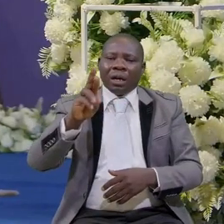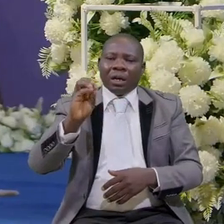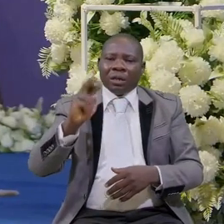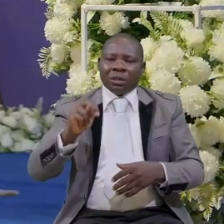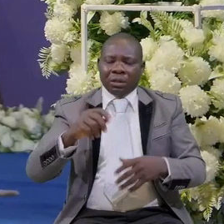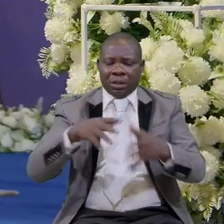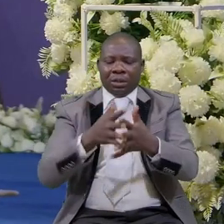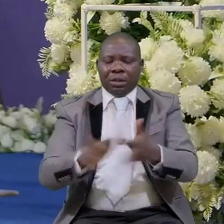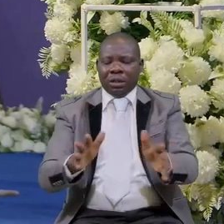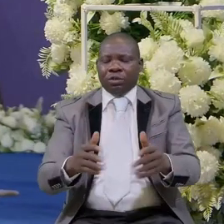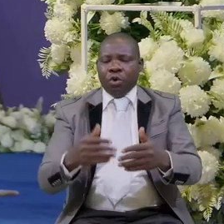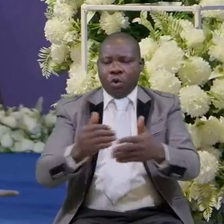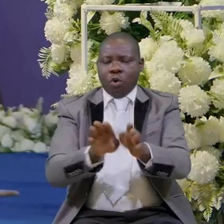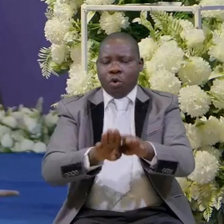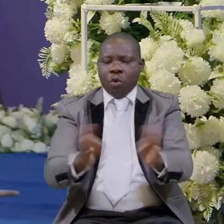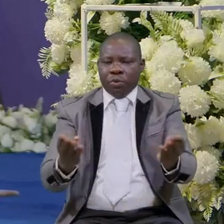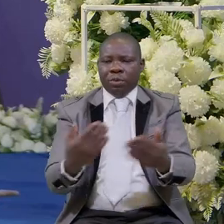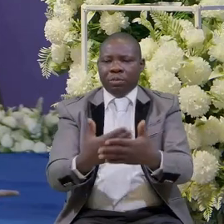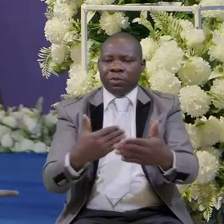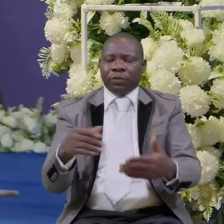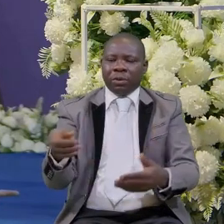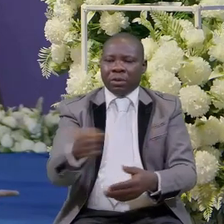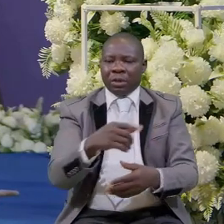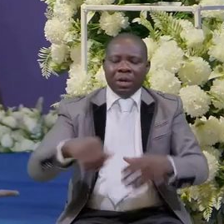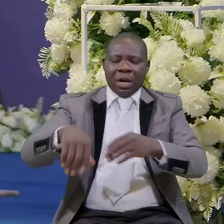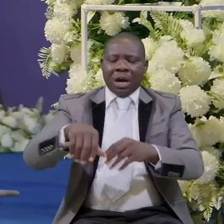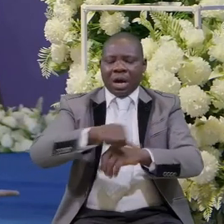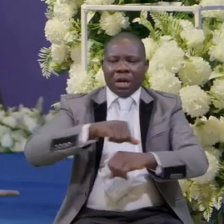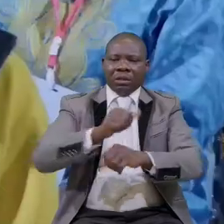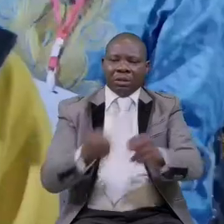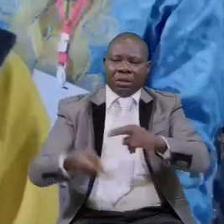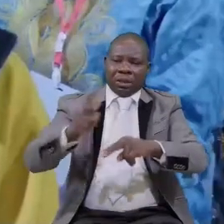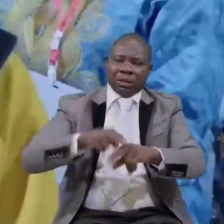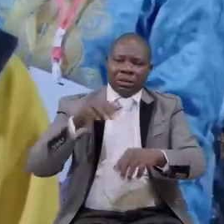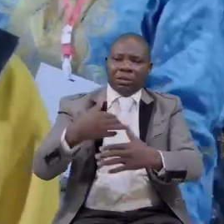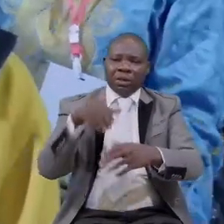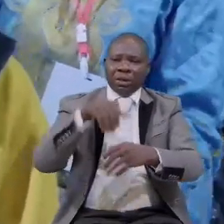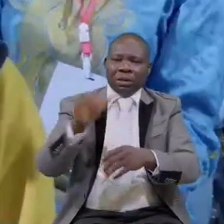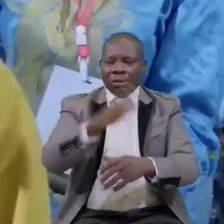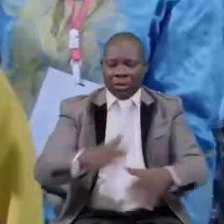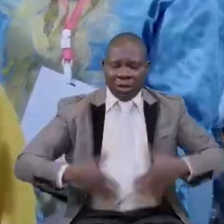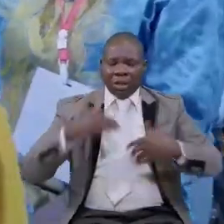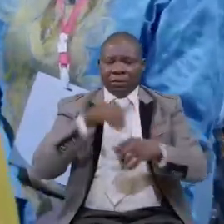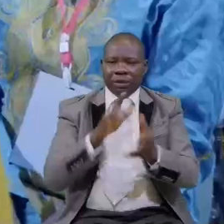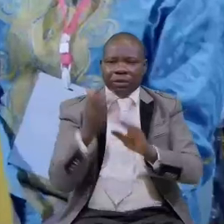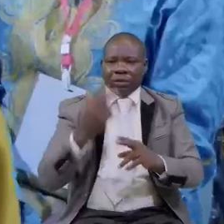L'onction va s'augmenter dans ta vie. Les portes de fer vont s'ouvrir au nom de Jésus.